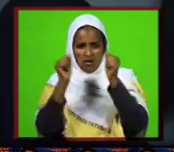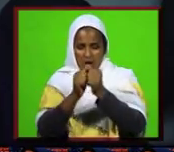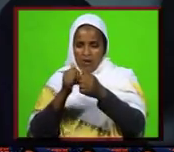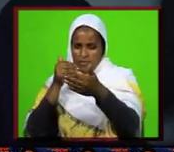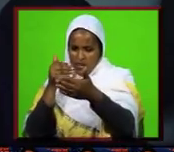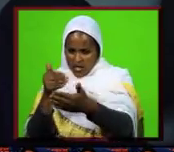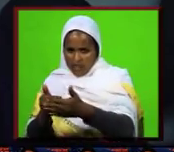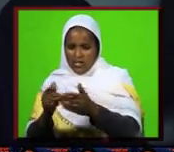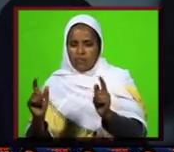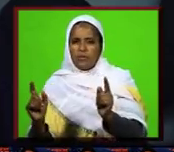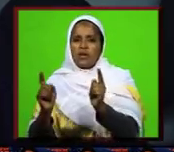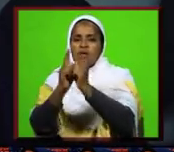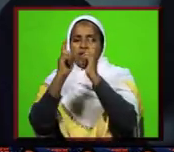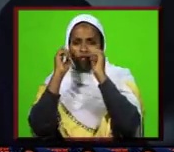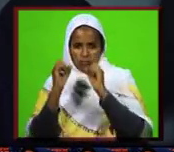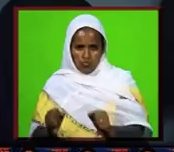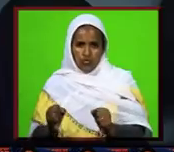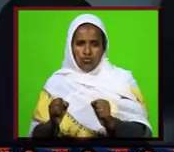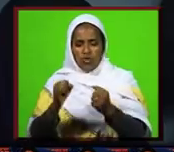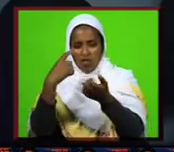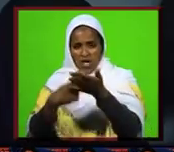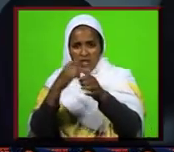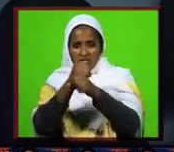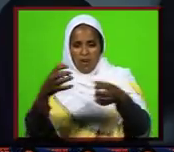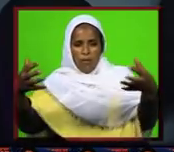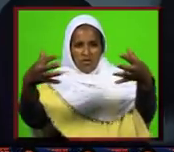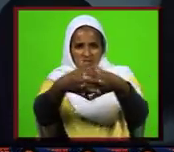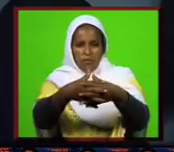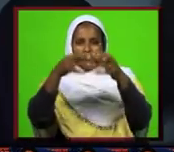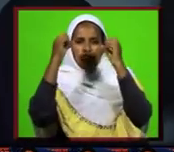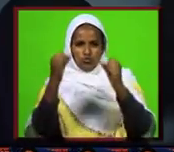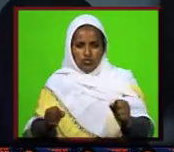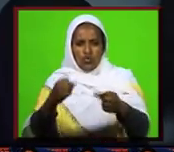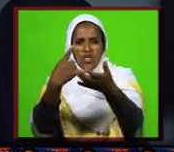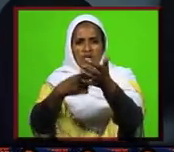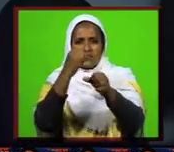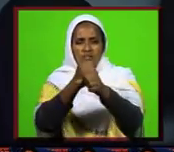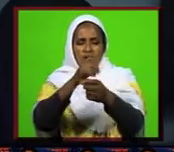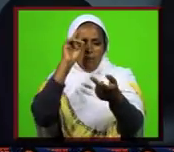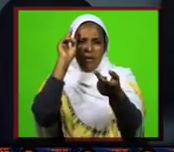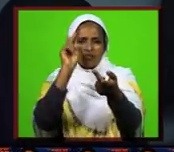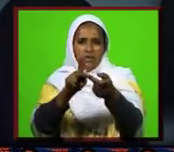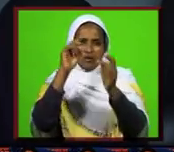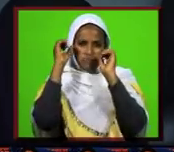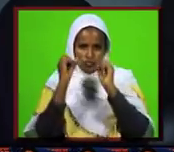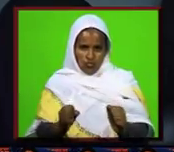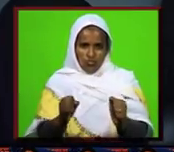በቅርበት መገናኘት የሚችሉ ይህን ስራ ማስተባበር የሚችሉ ይህን ስራ ማሳካት